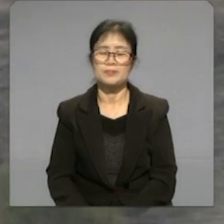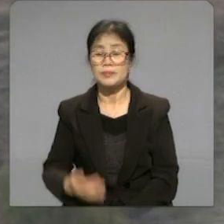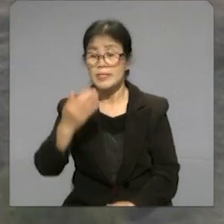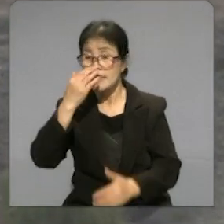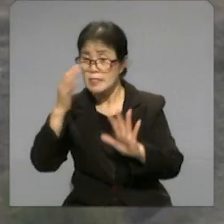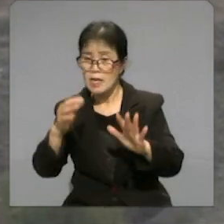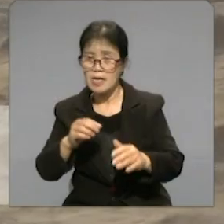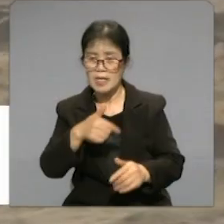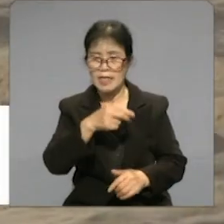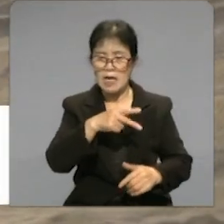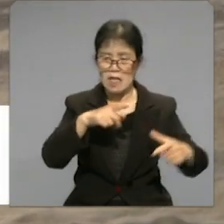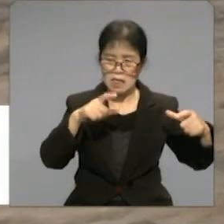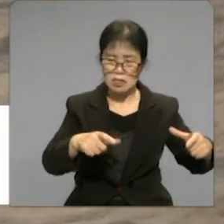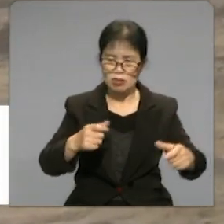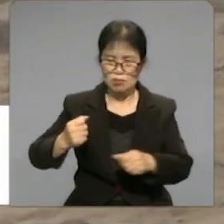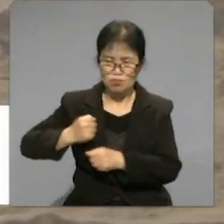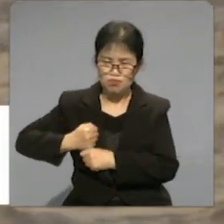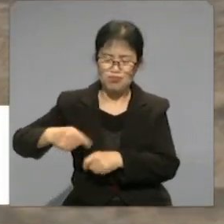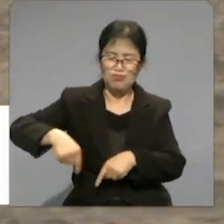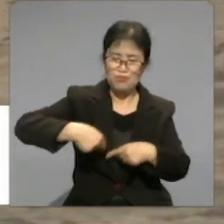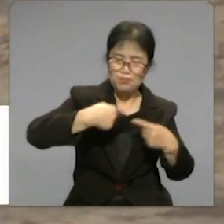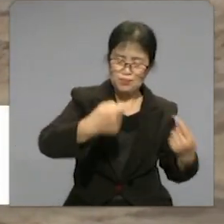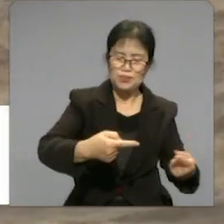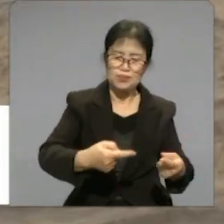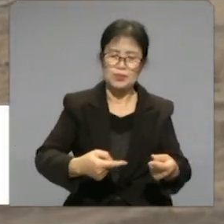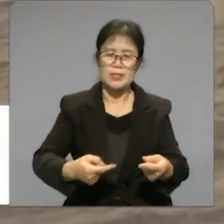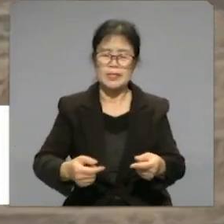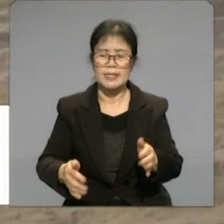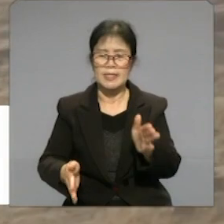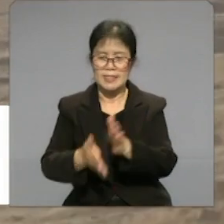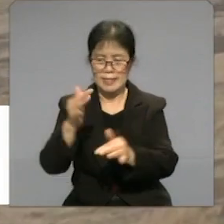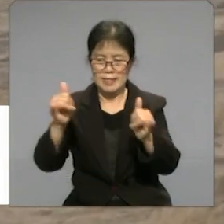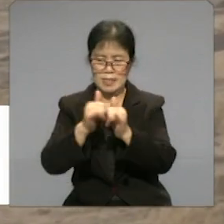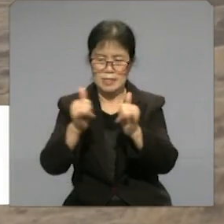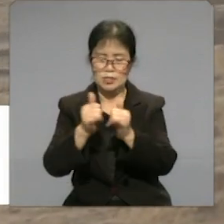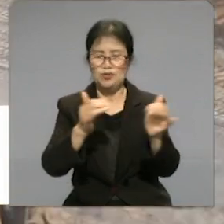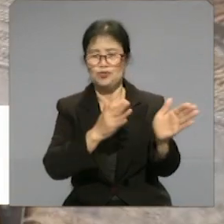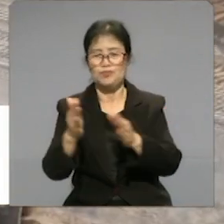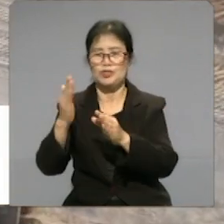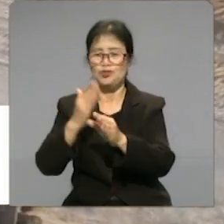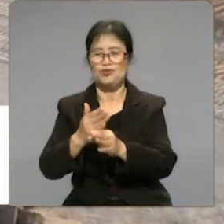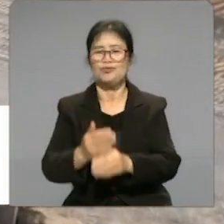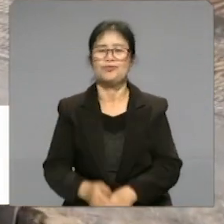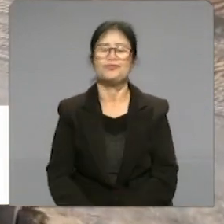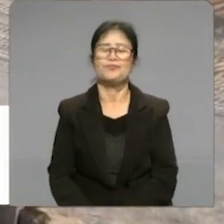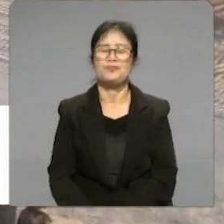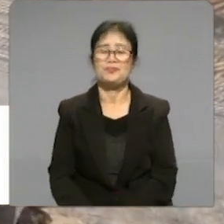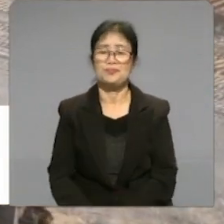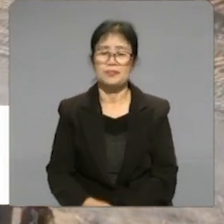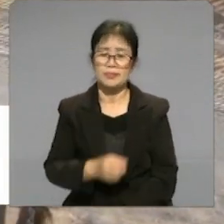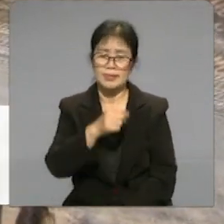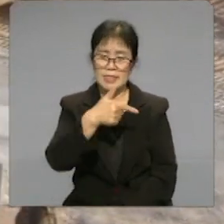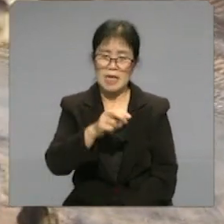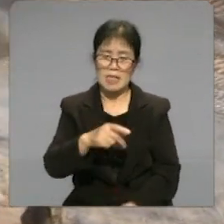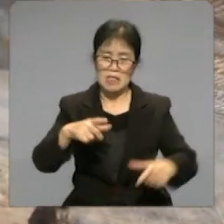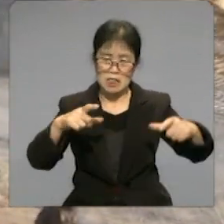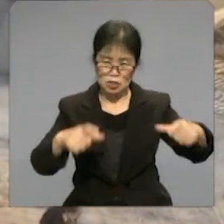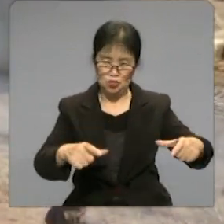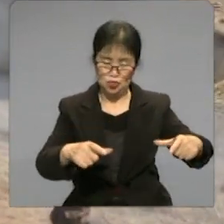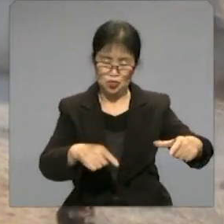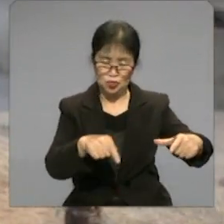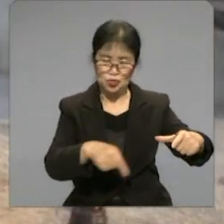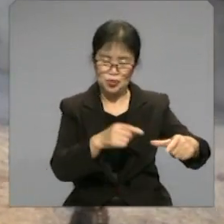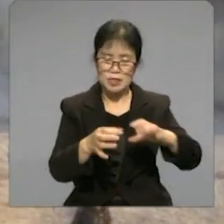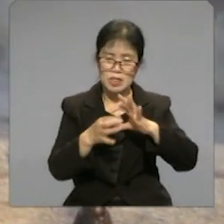이스라엘은 가자지구에 병력을 추가로 투입하고 본격적인 시가전을 준비하고 있습니다. 가자지구 중심도시